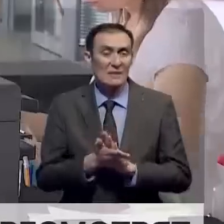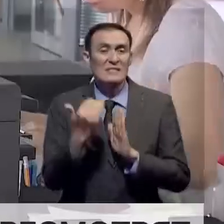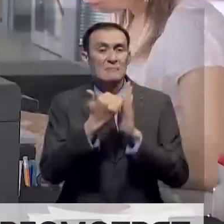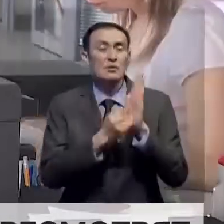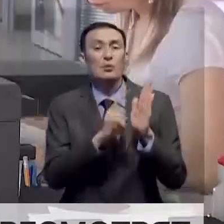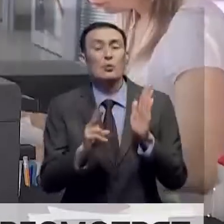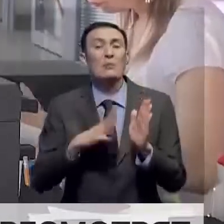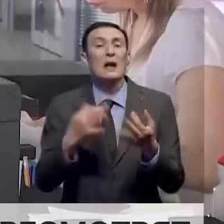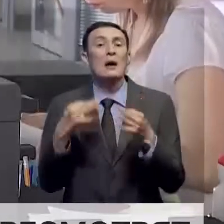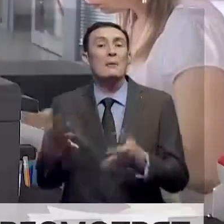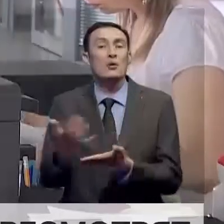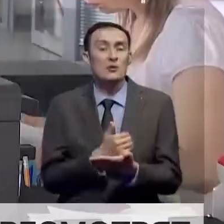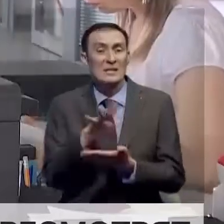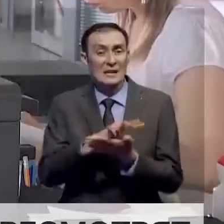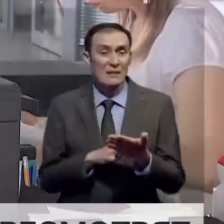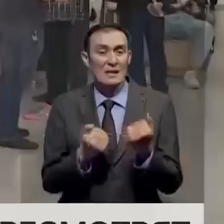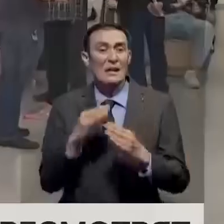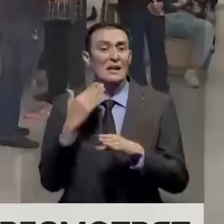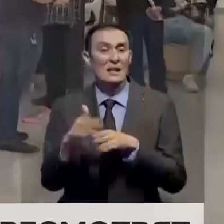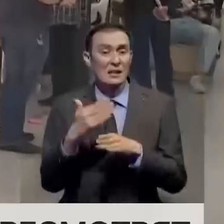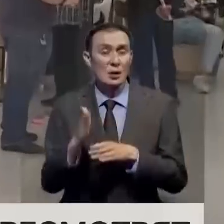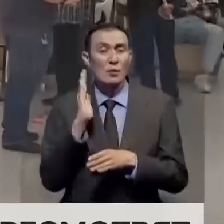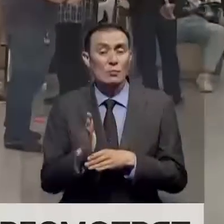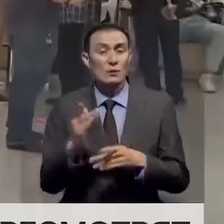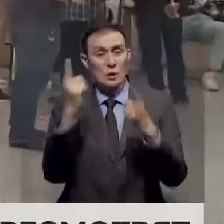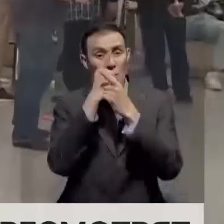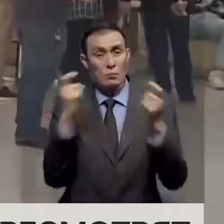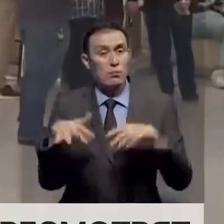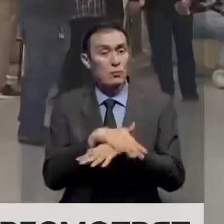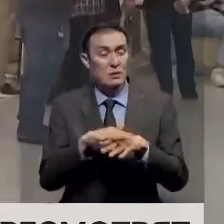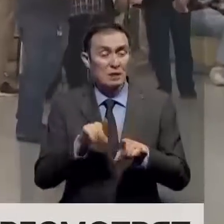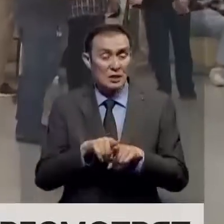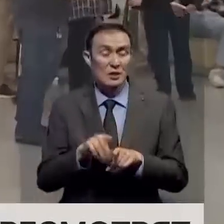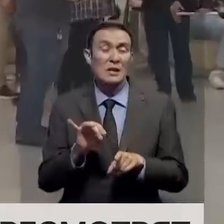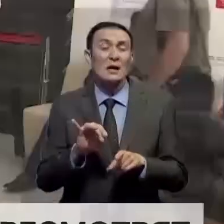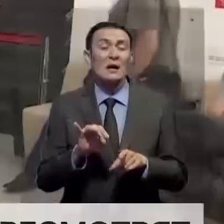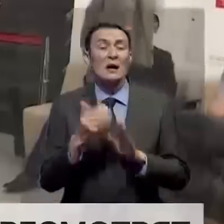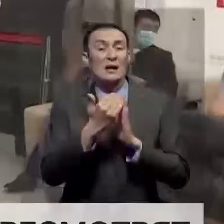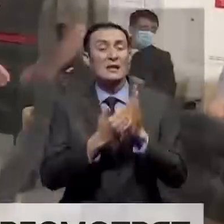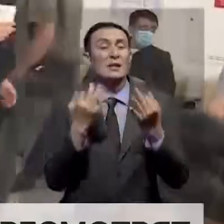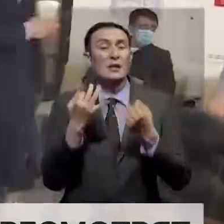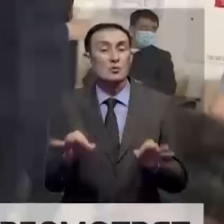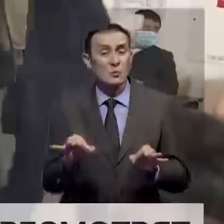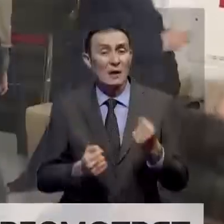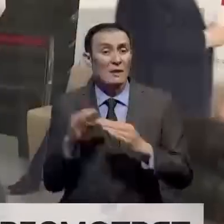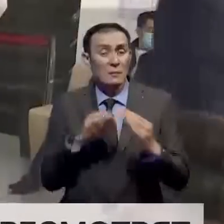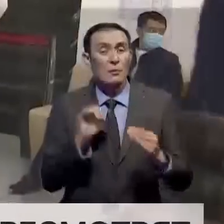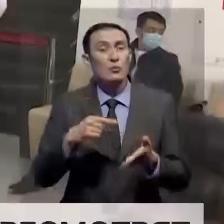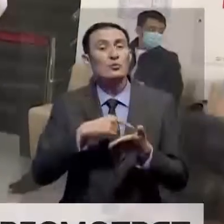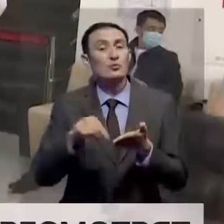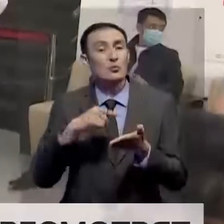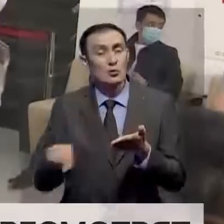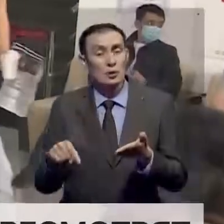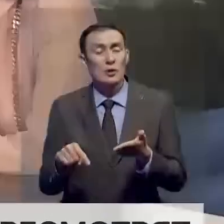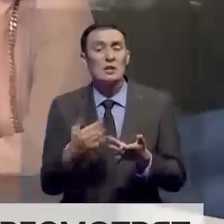списки тех, кому одобрили заявки на автокредитование, сделают публичными. Кроме того, из ряда доступных могут исключить